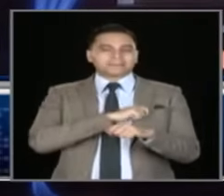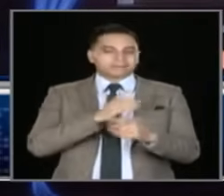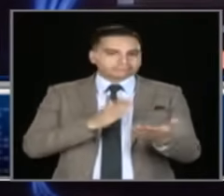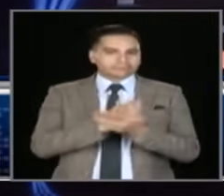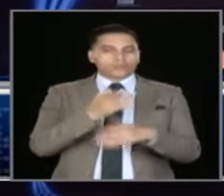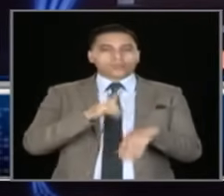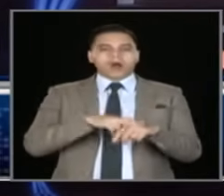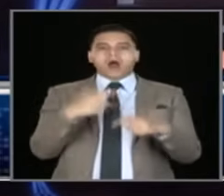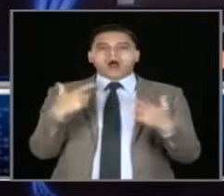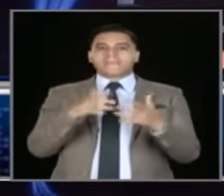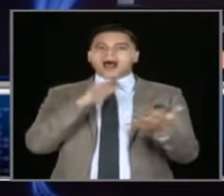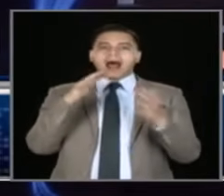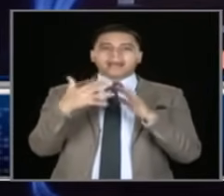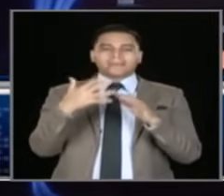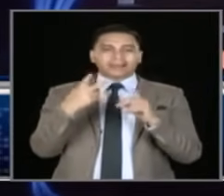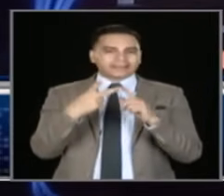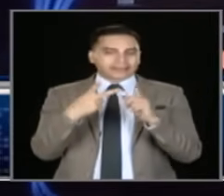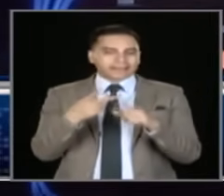والحرب العالمية الثانية.